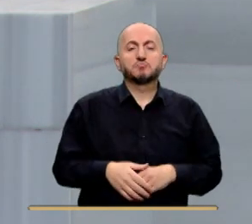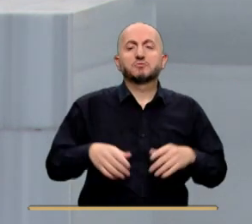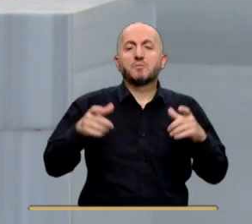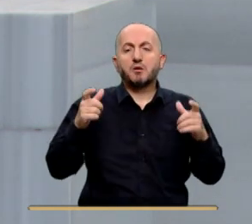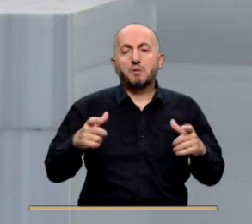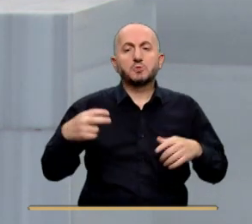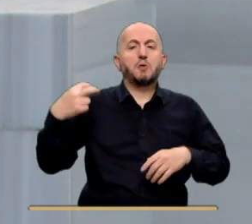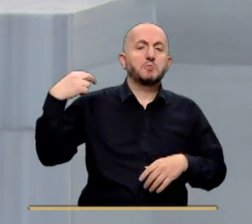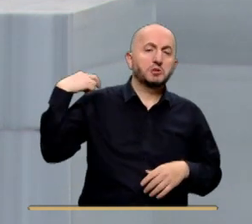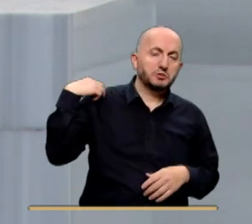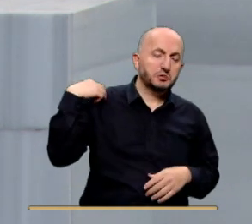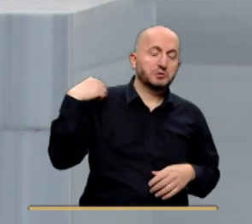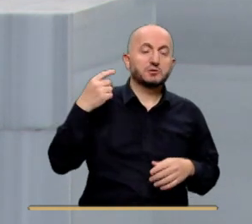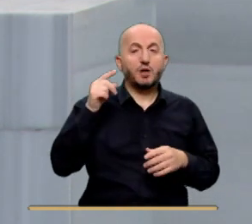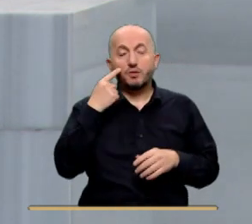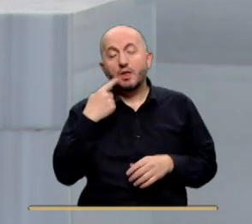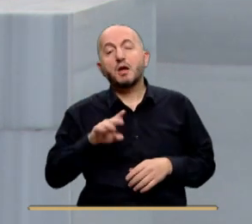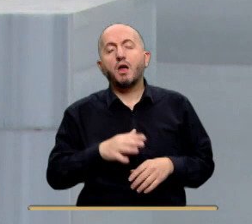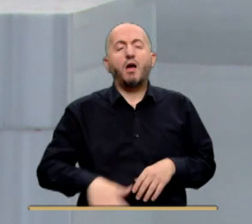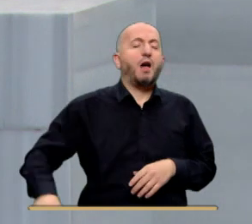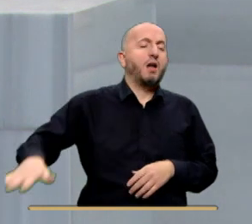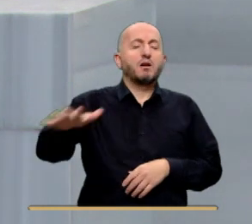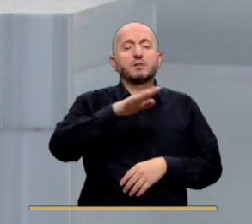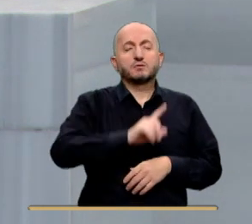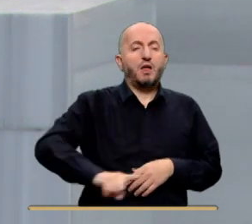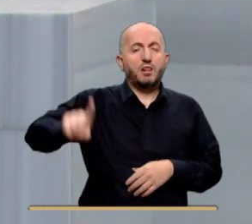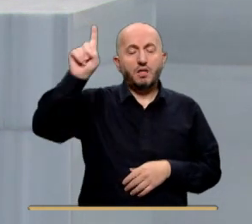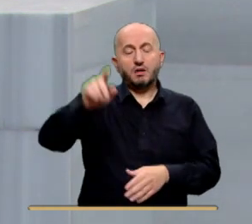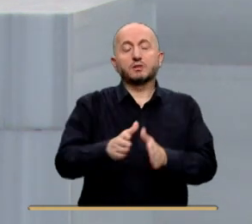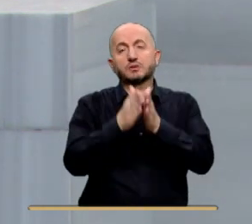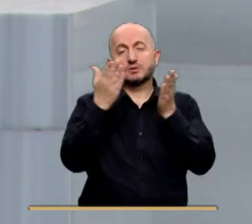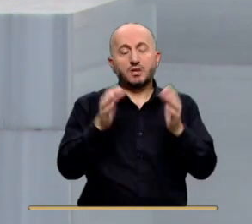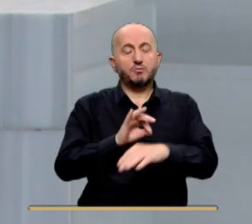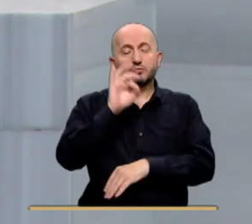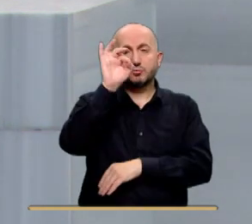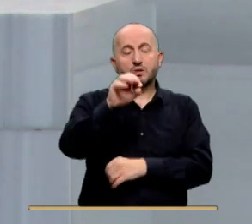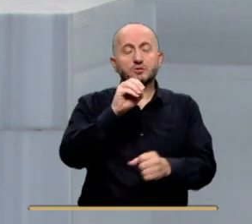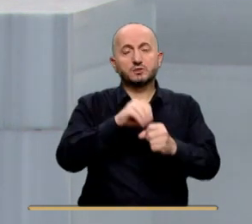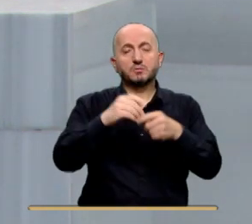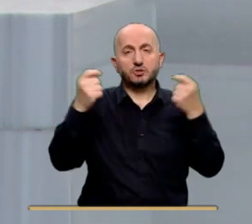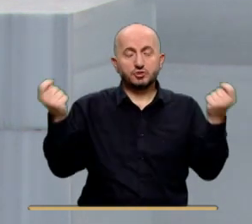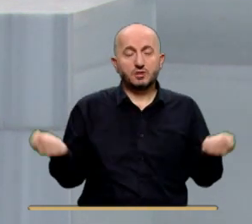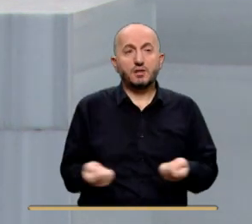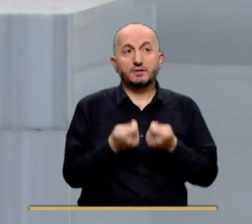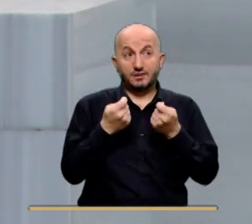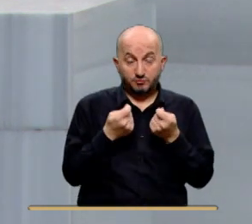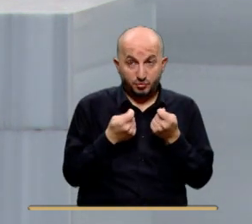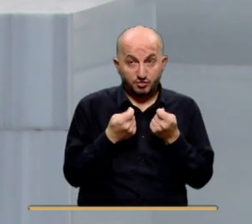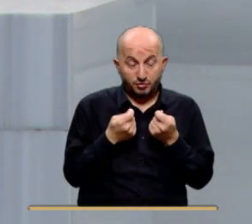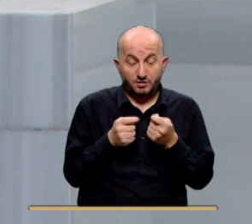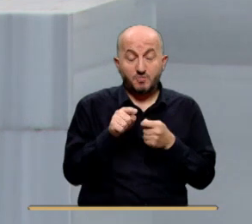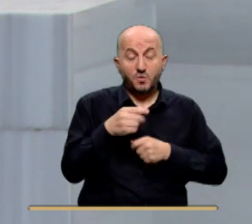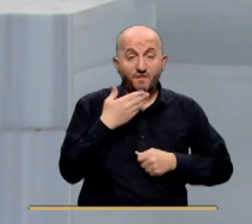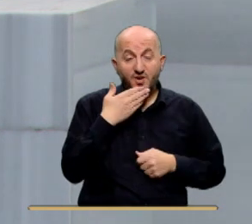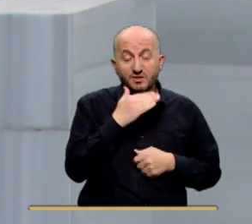mevkiine, durumuna göre değil, herkese Allah'ın kitabını ulaştırmak için gayret etmiş. Bu